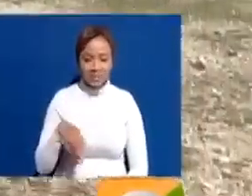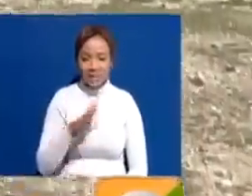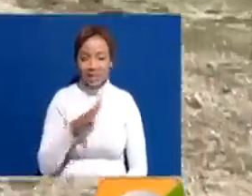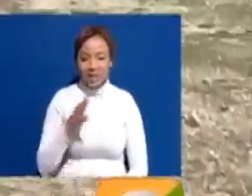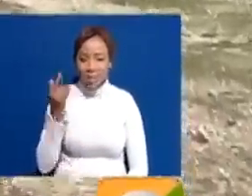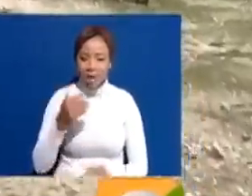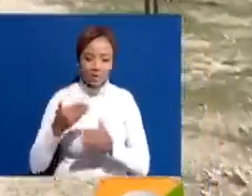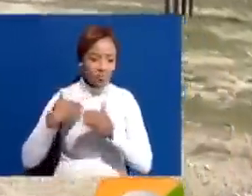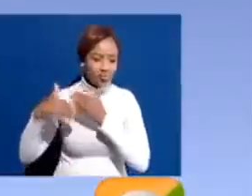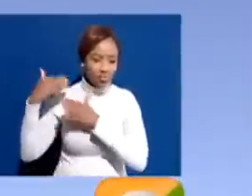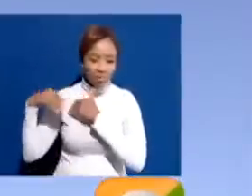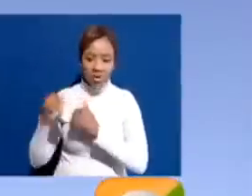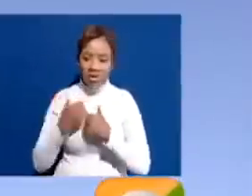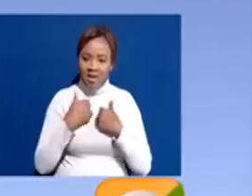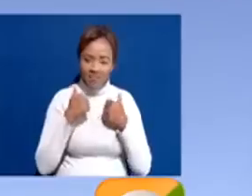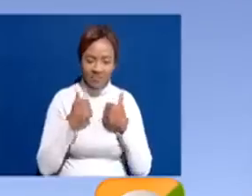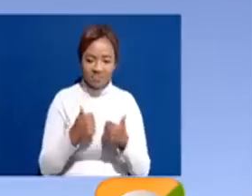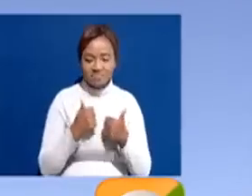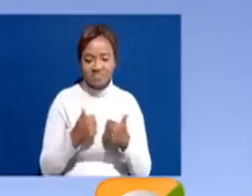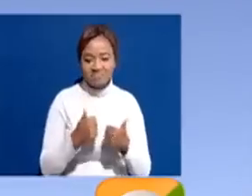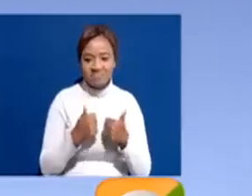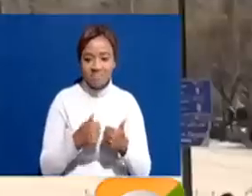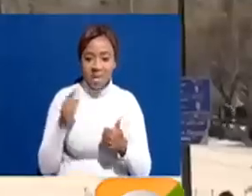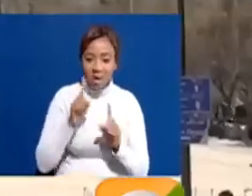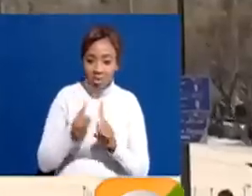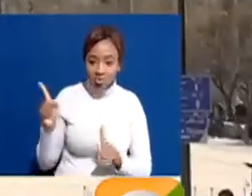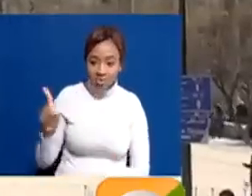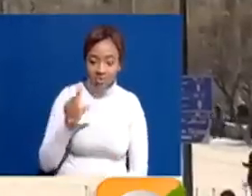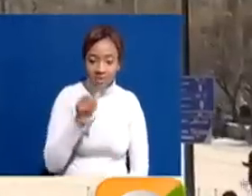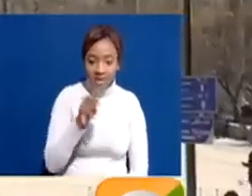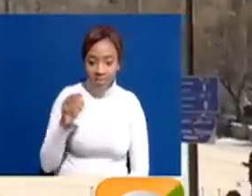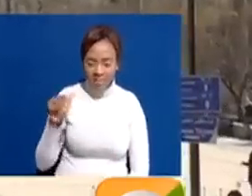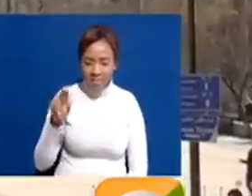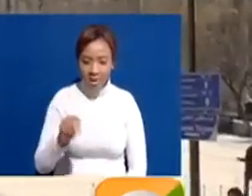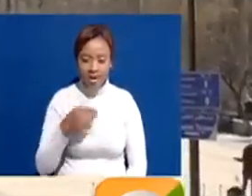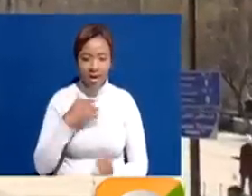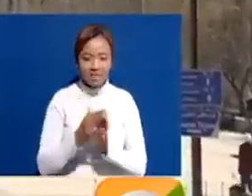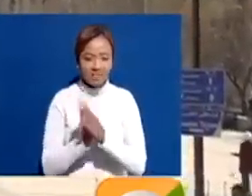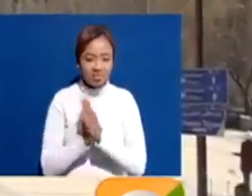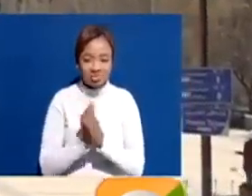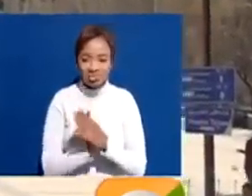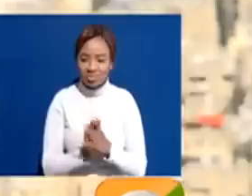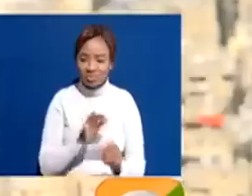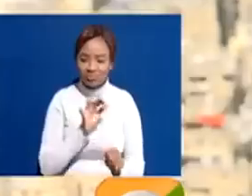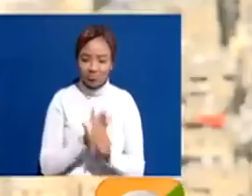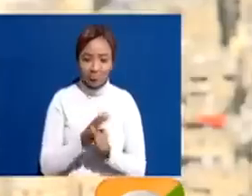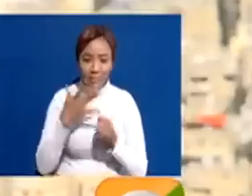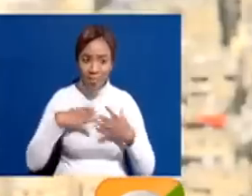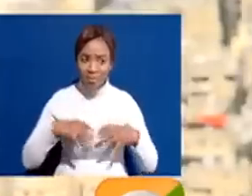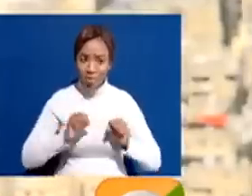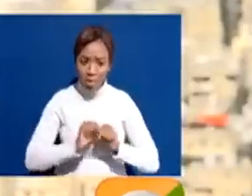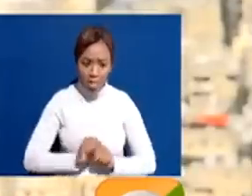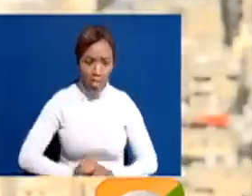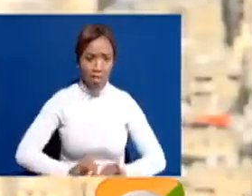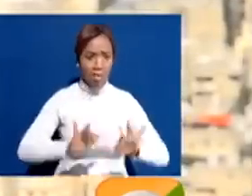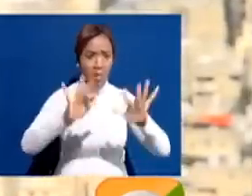Biblia. Citadel Aman ikiwa eneo lenye historia ndefu ya kukaliwa na watu wengi. Yeyote